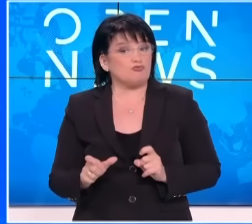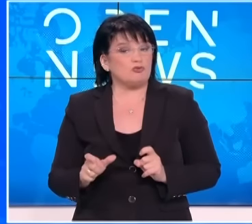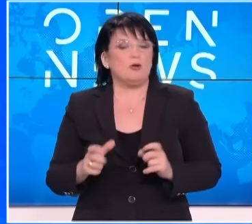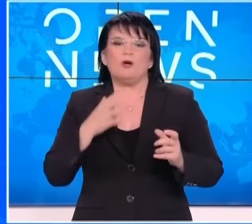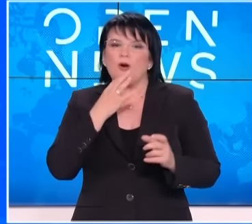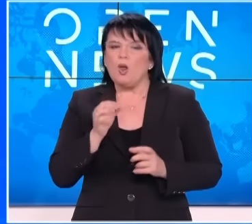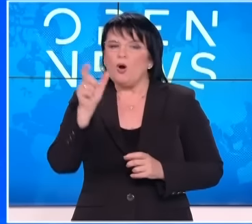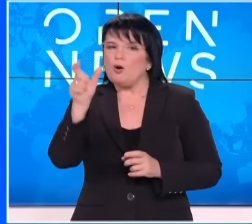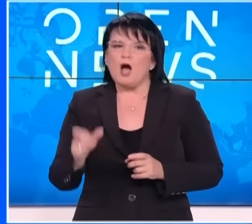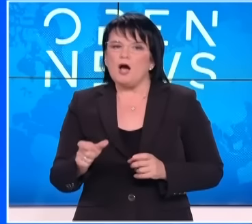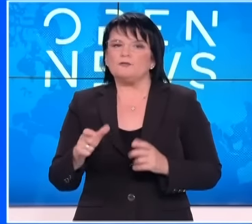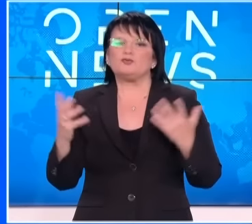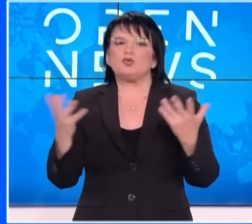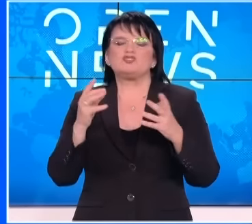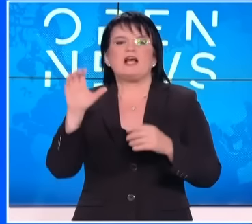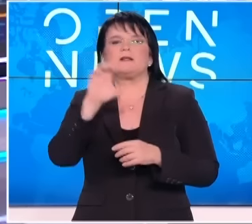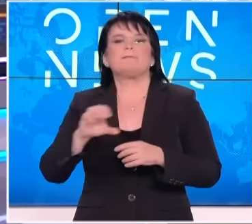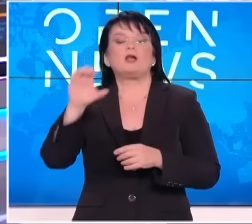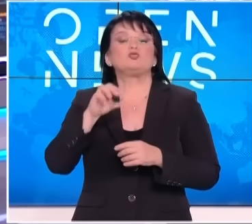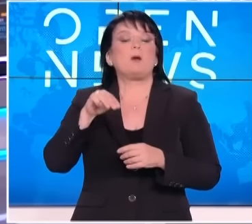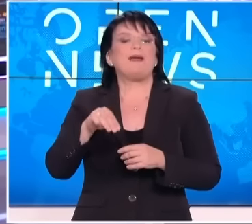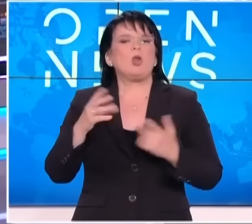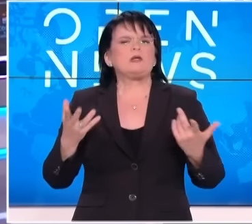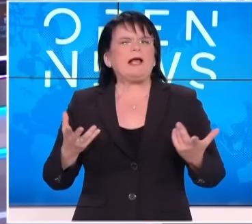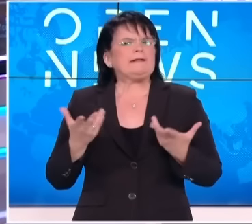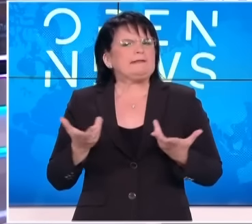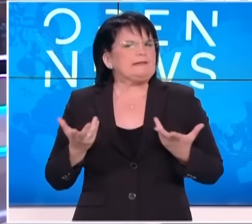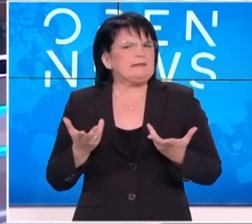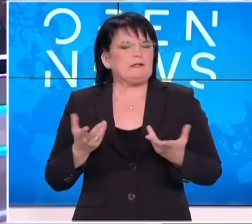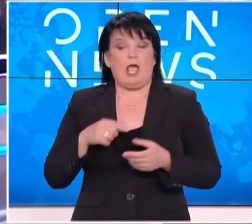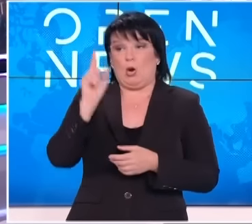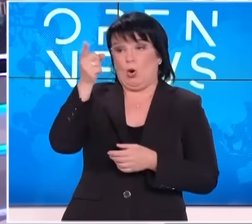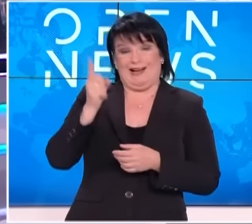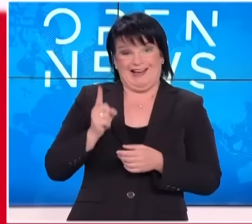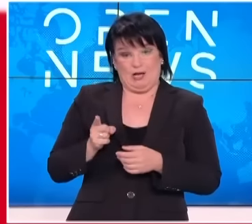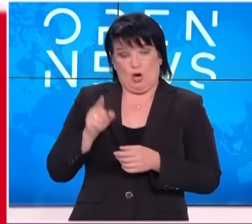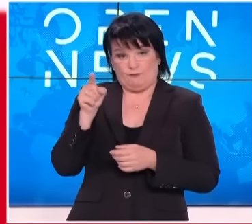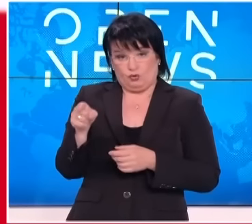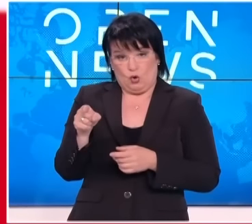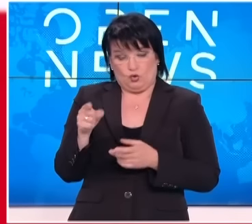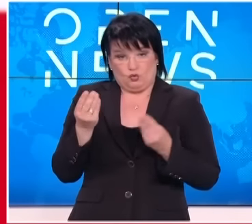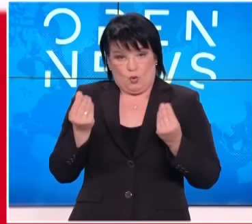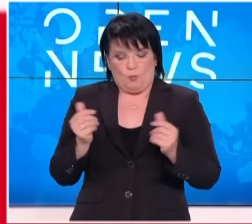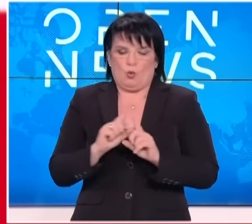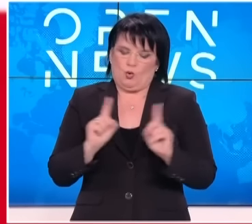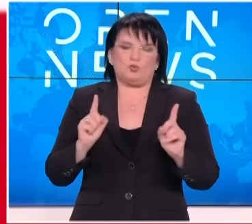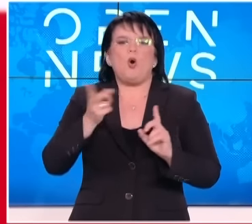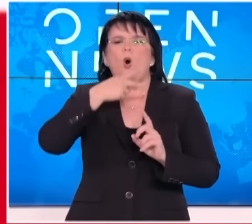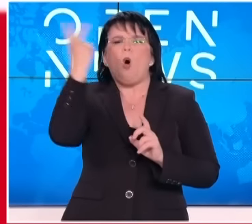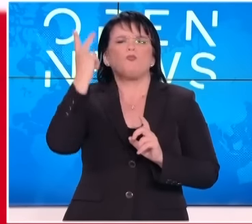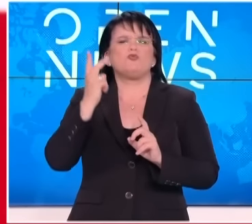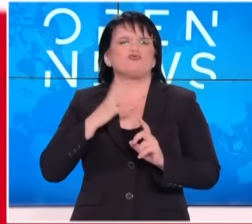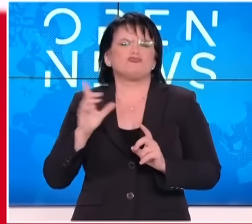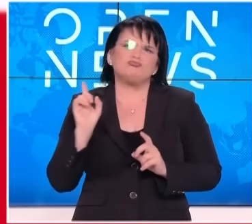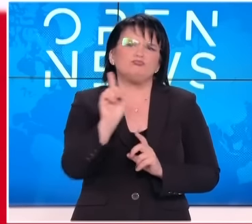κοντά να δει και αυτός το το μουσείο γνα πει μπορεί να πάει μπορεί να πάει εγώ δεν κρίνω την ενέργεια οποιοσδήποτε μπορεί να πάει εγώ θα